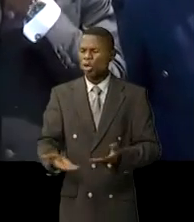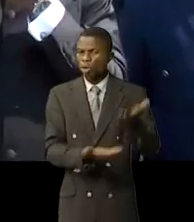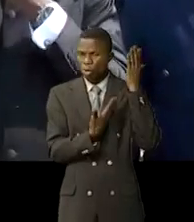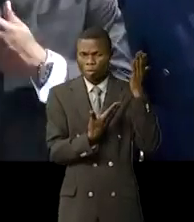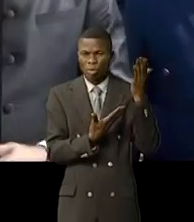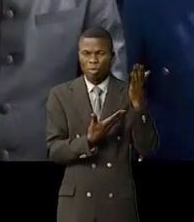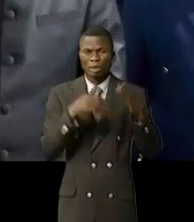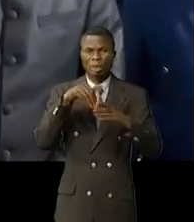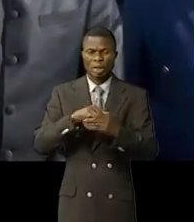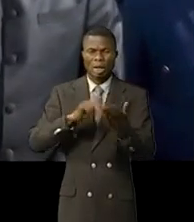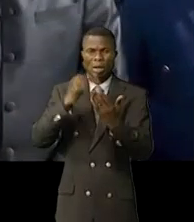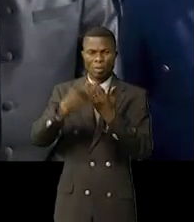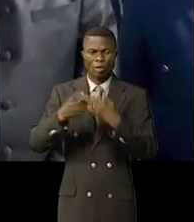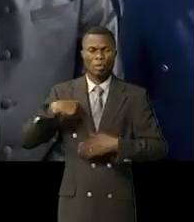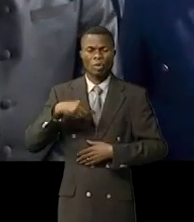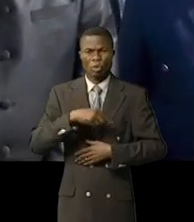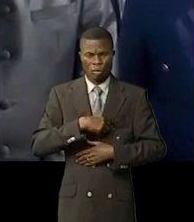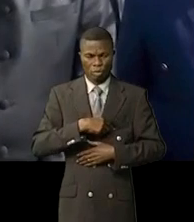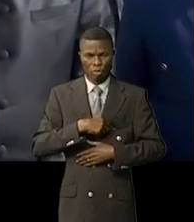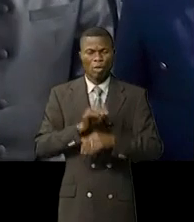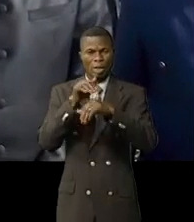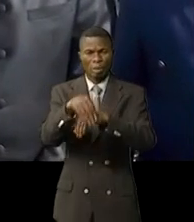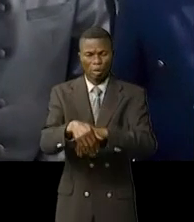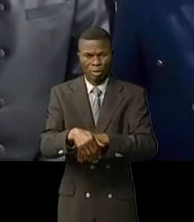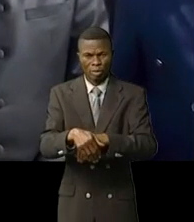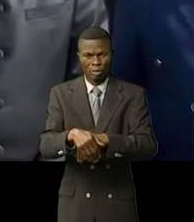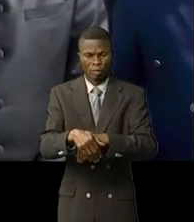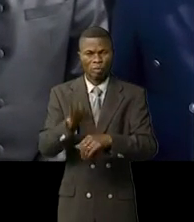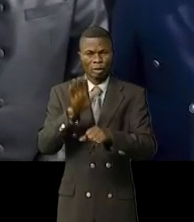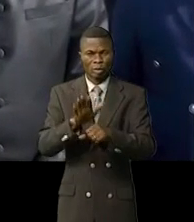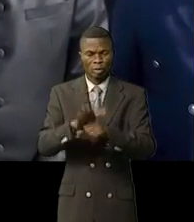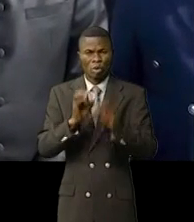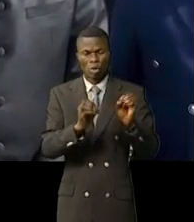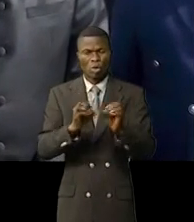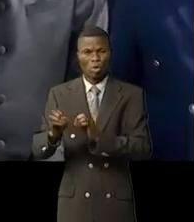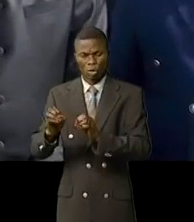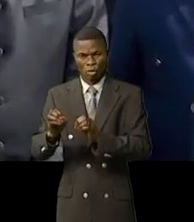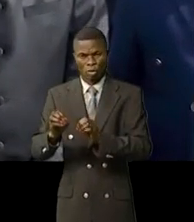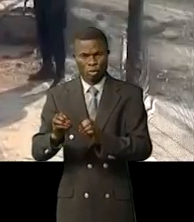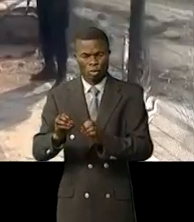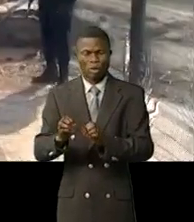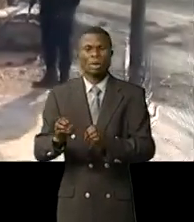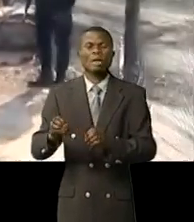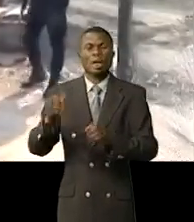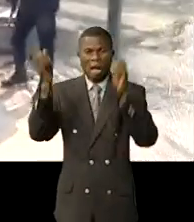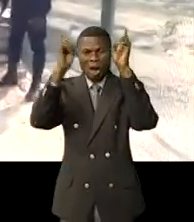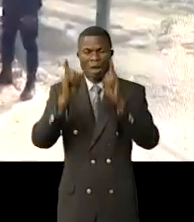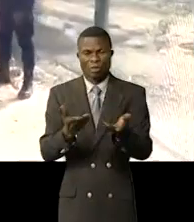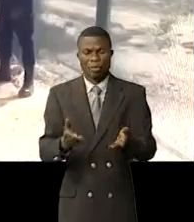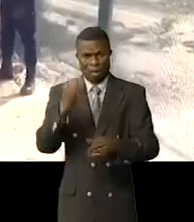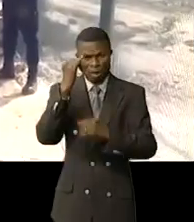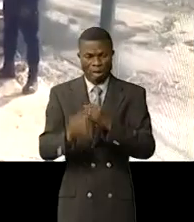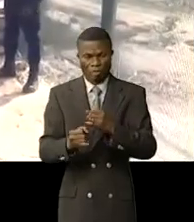dans notre efficacité et participation dans ces différentes organisations sous-régionales. Une clôture sur